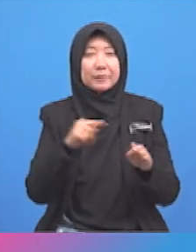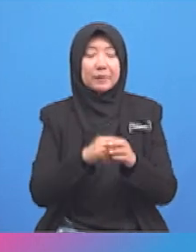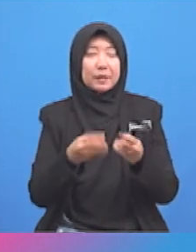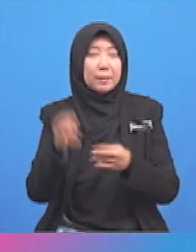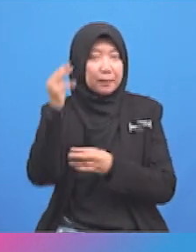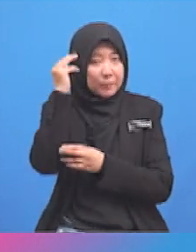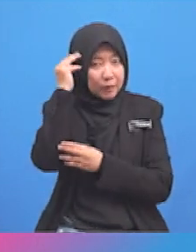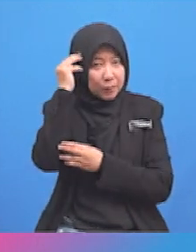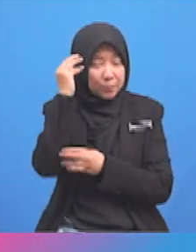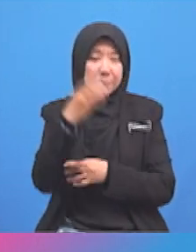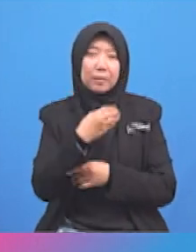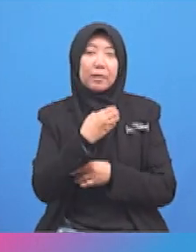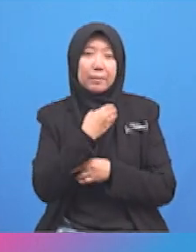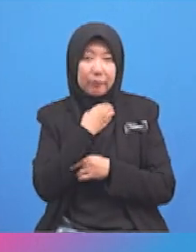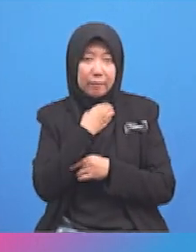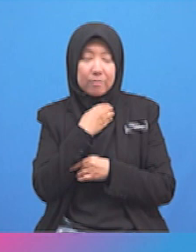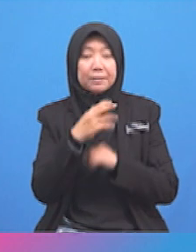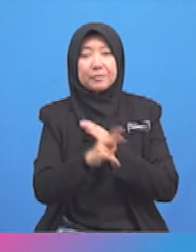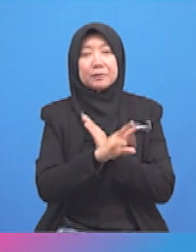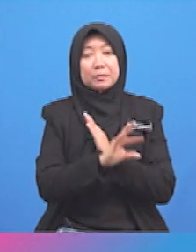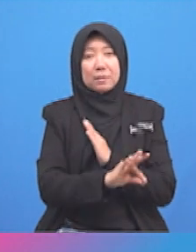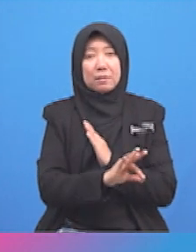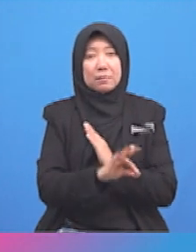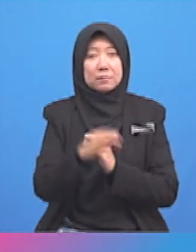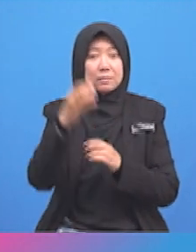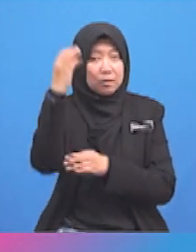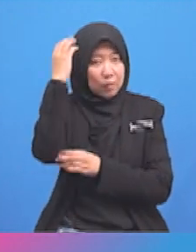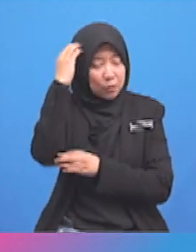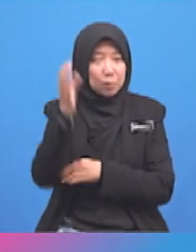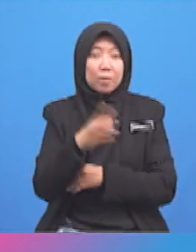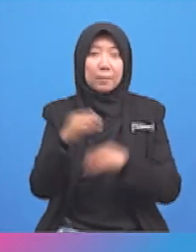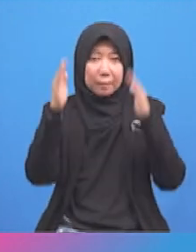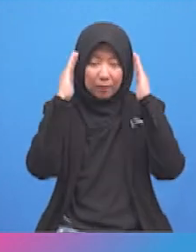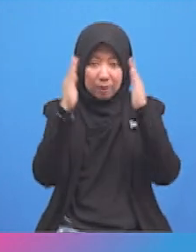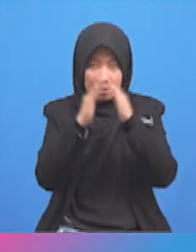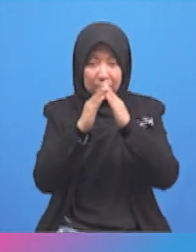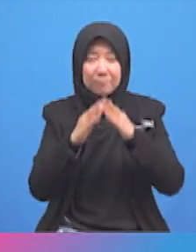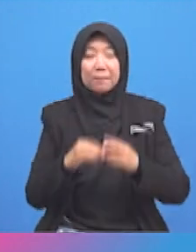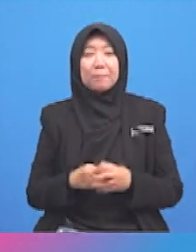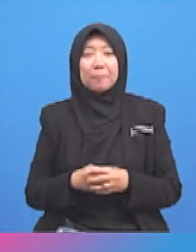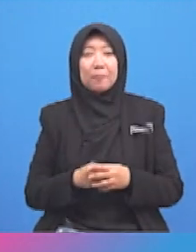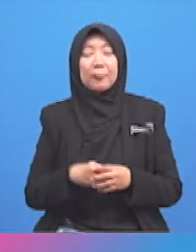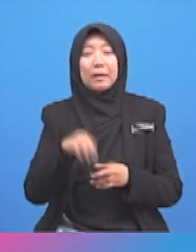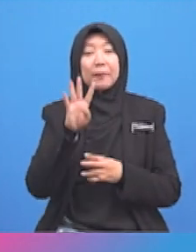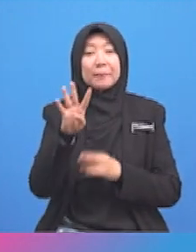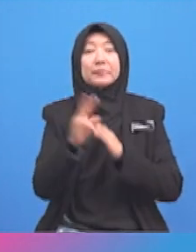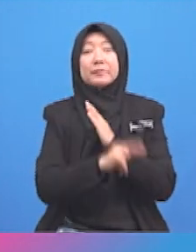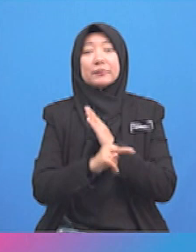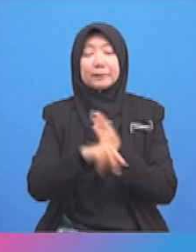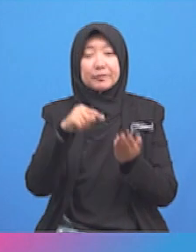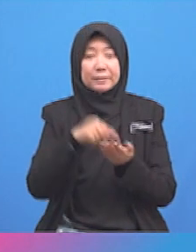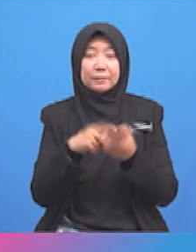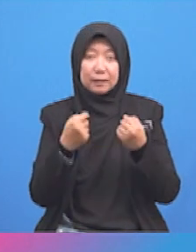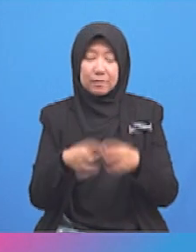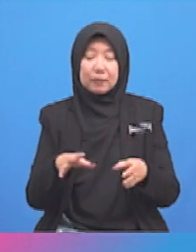iaitu Perak, Negeri Sembilan, Selangor dan Pahang. Keempat-empat negeri ini